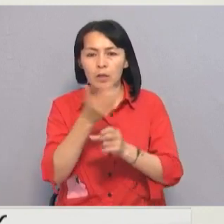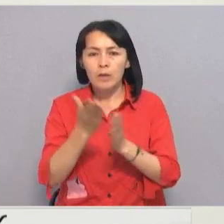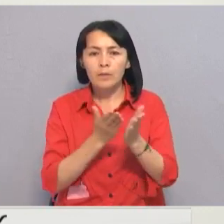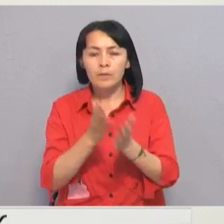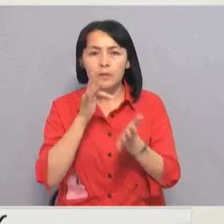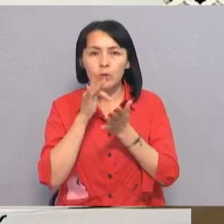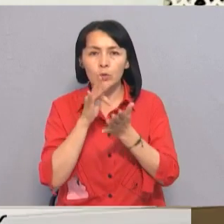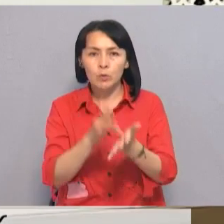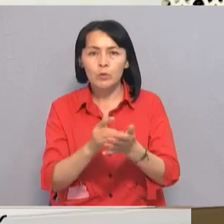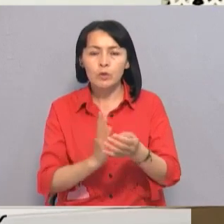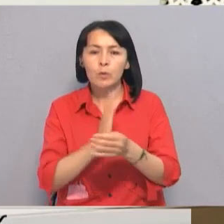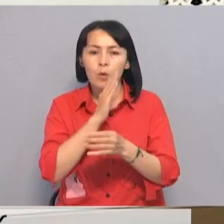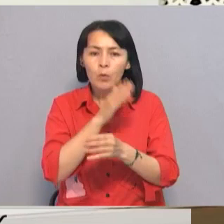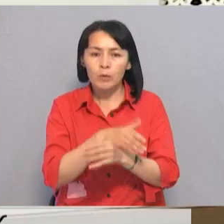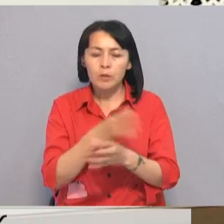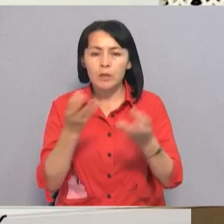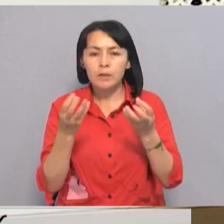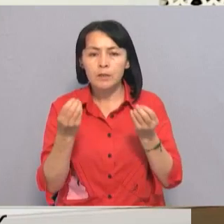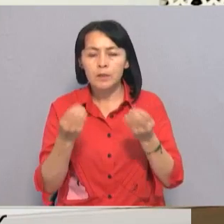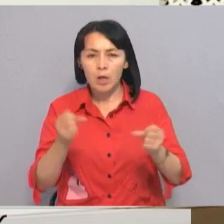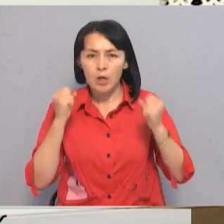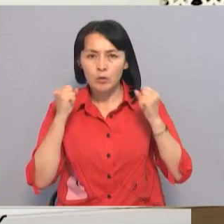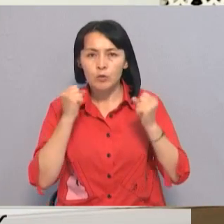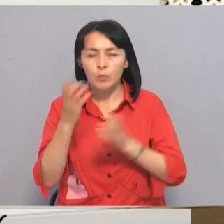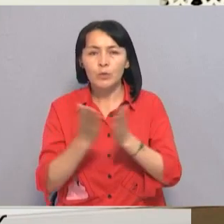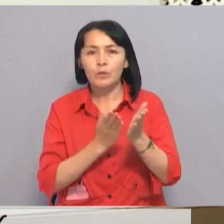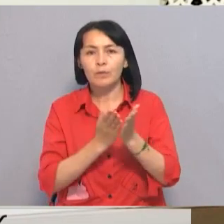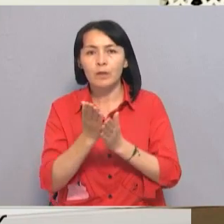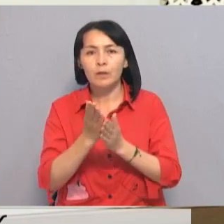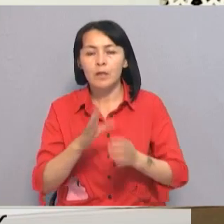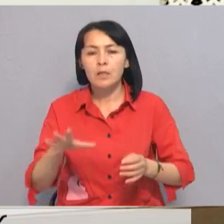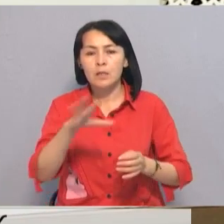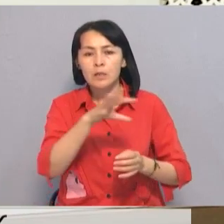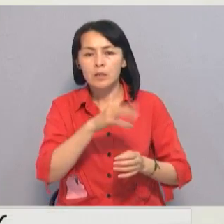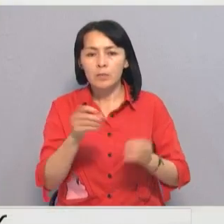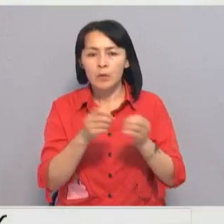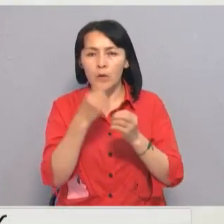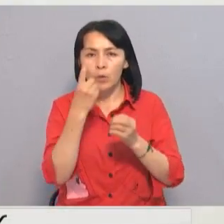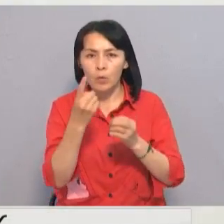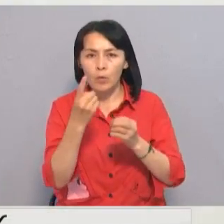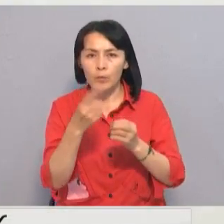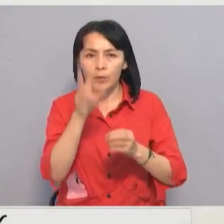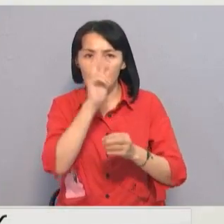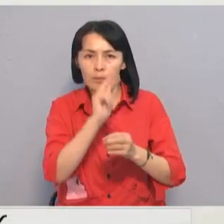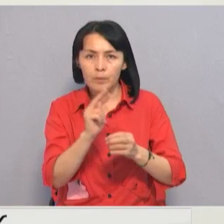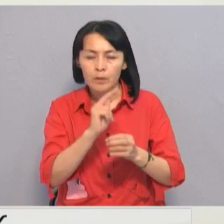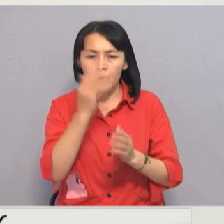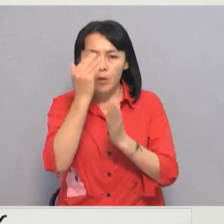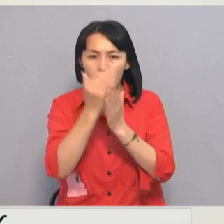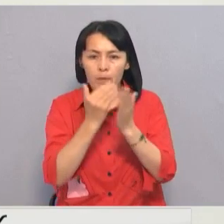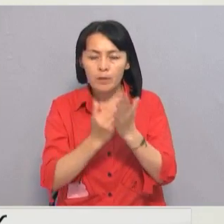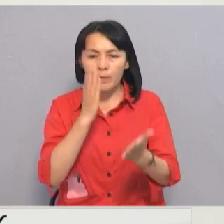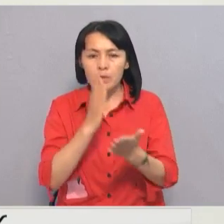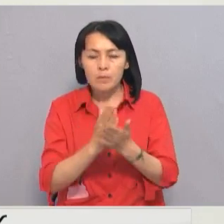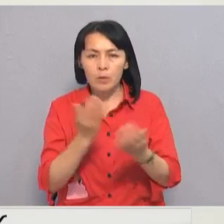ол туризм, қонақжайлық және спорт бағыты. Жалпы 11 білім беру бағдарламасы, бұның